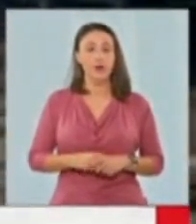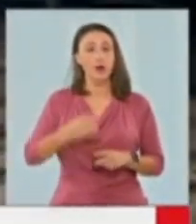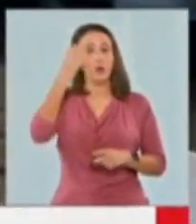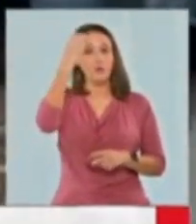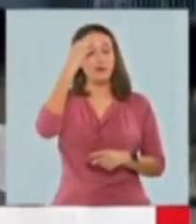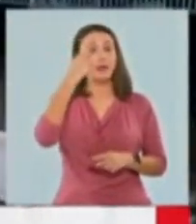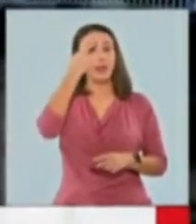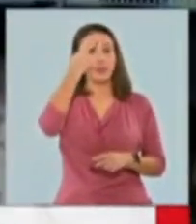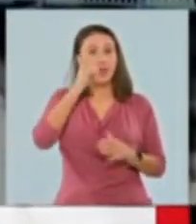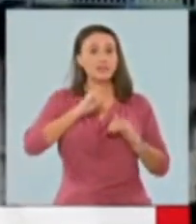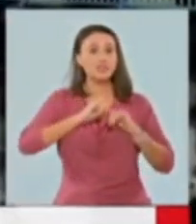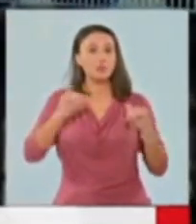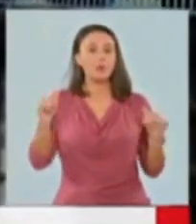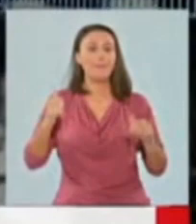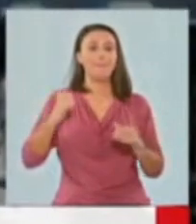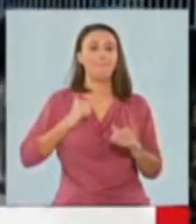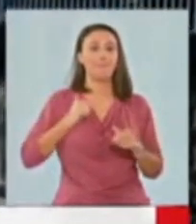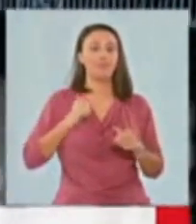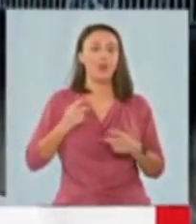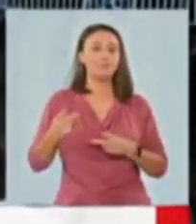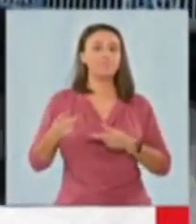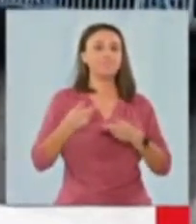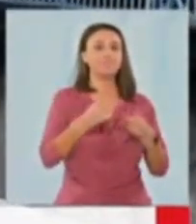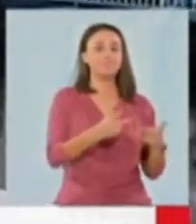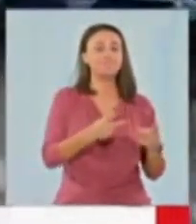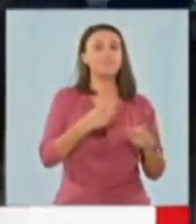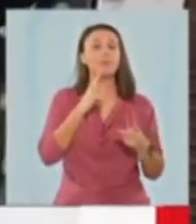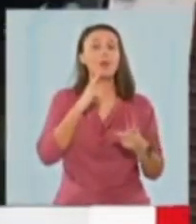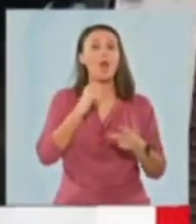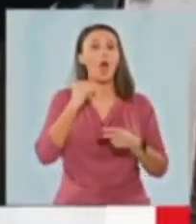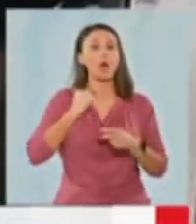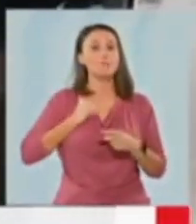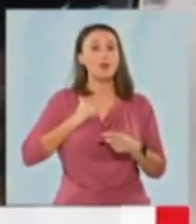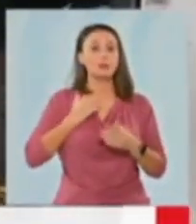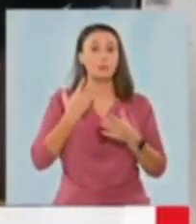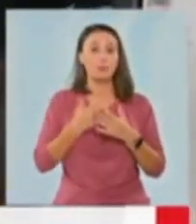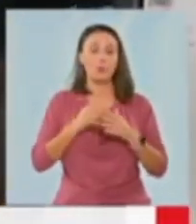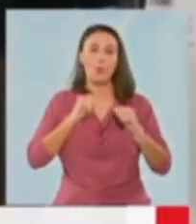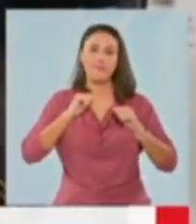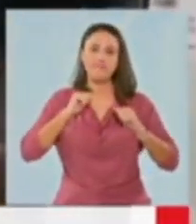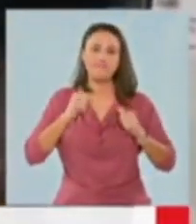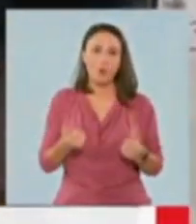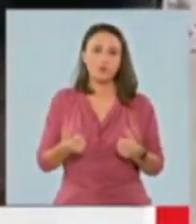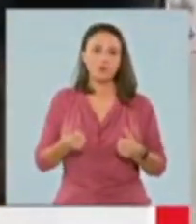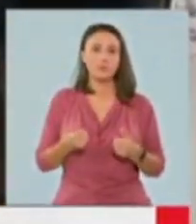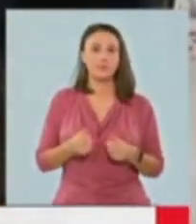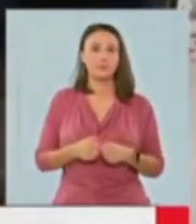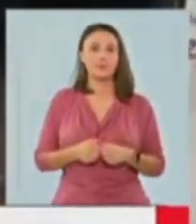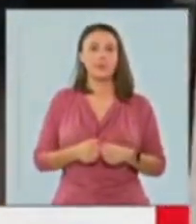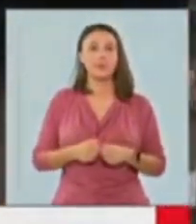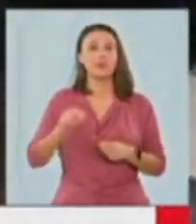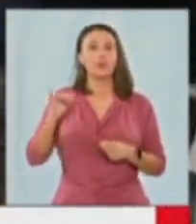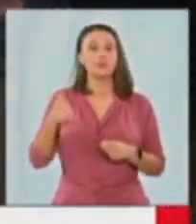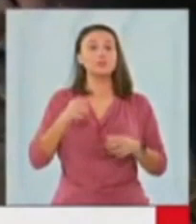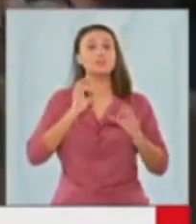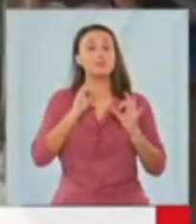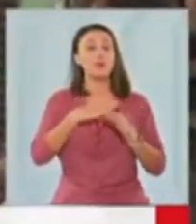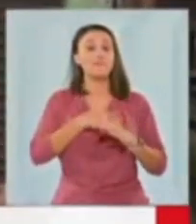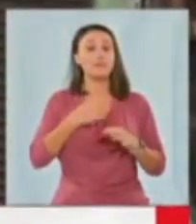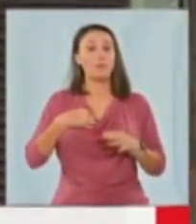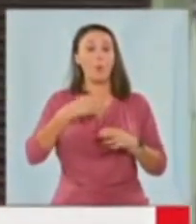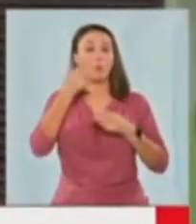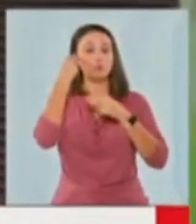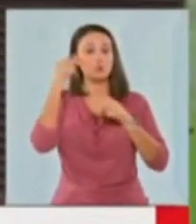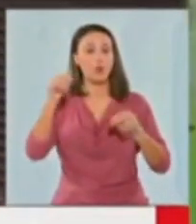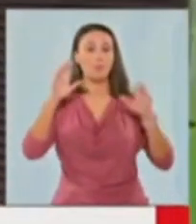Guvernul indian a desfășurat militar din cadrul tuturor ramurilor armatei pentru a lua parte la eforturile de salvare, mai ales că meteorologii au anunțat